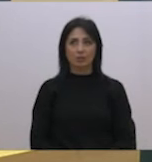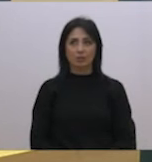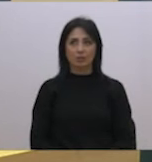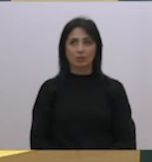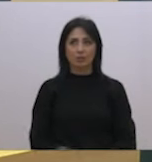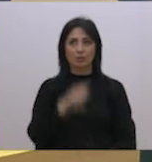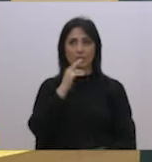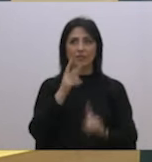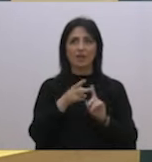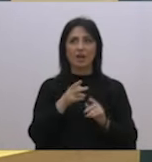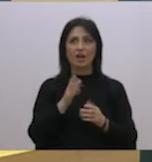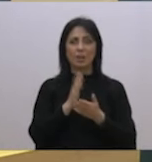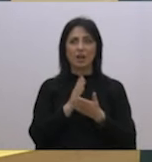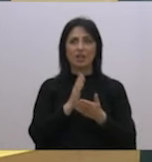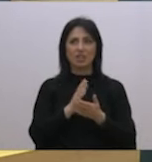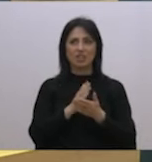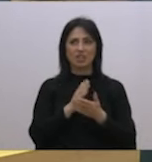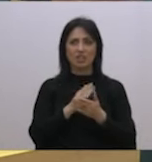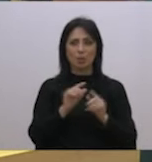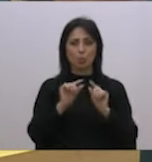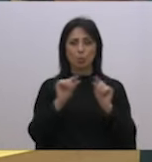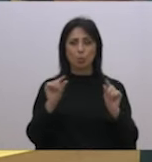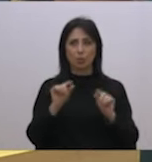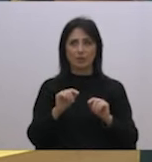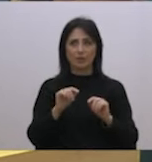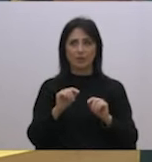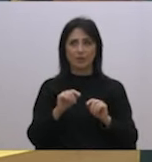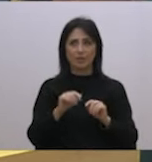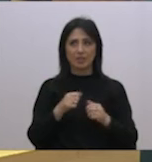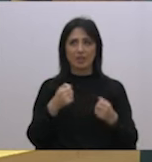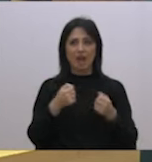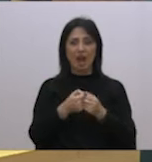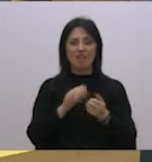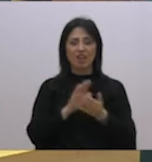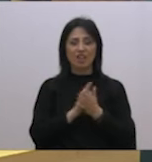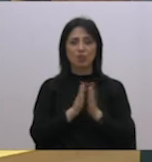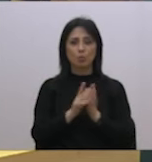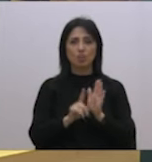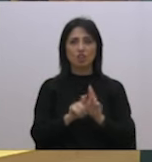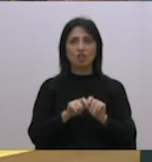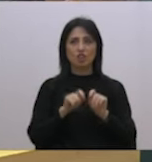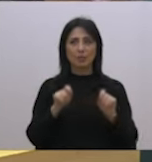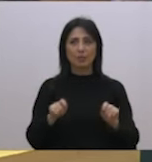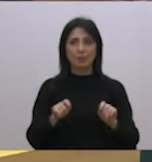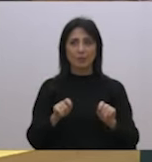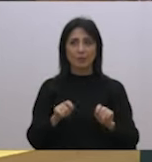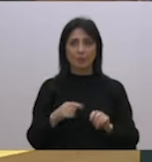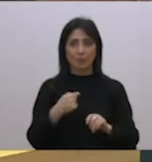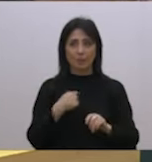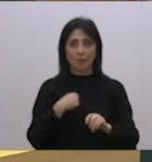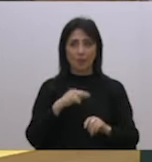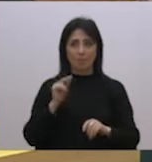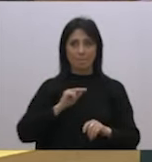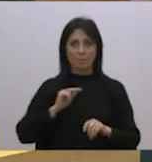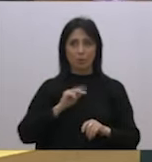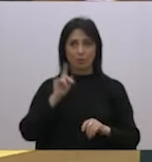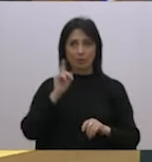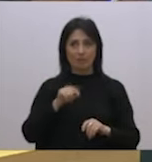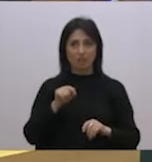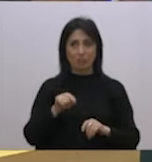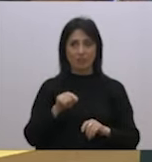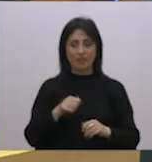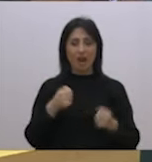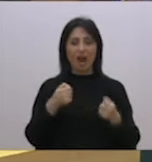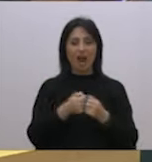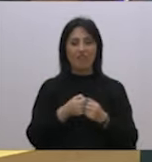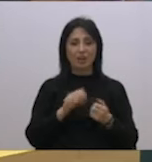Mere meore arsebda, arsebobda mukhli. Avariuli situatsii shekna. E ca mea mușa obdic, da, uite,